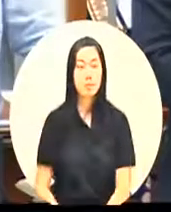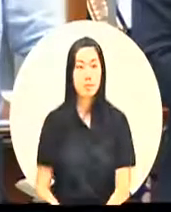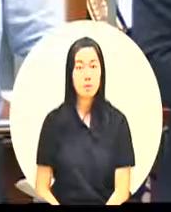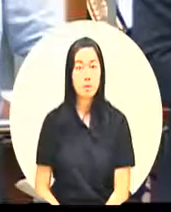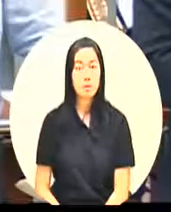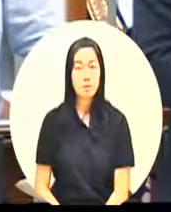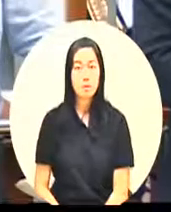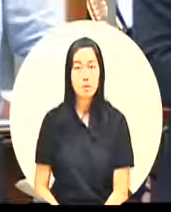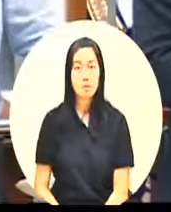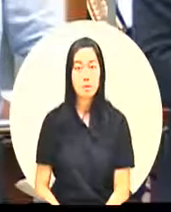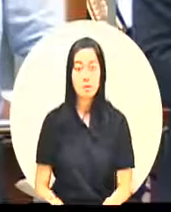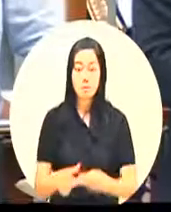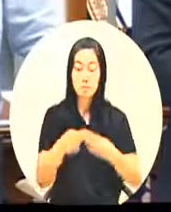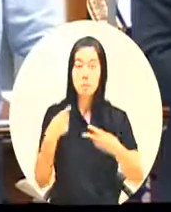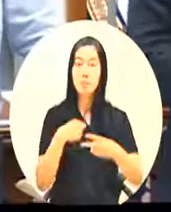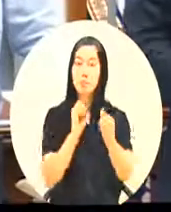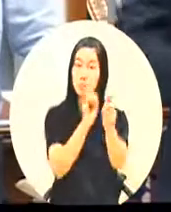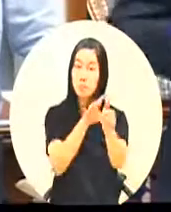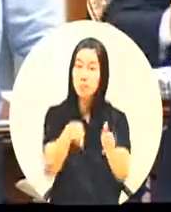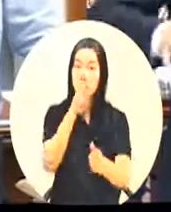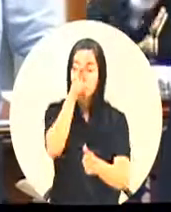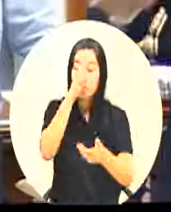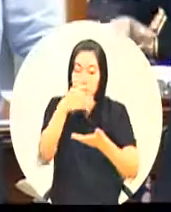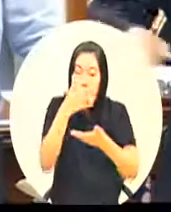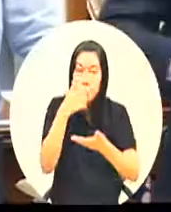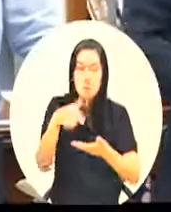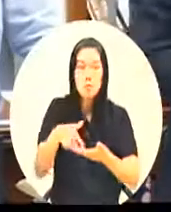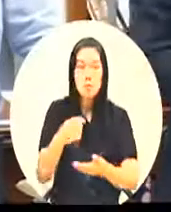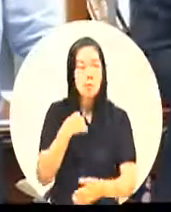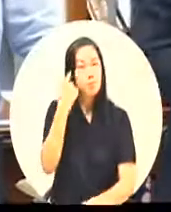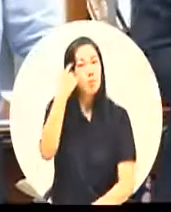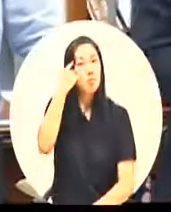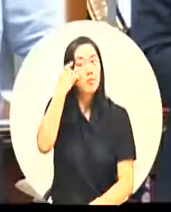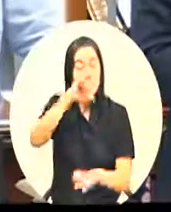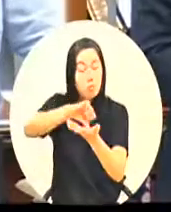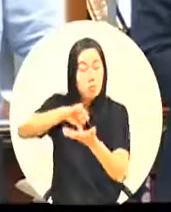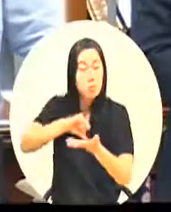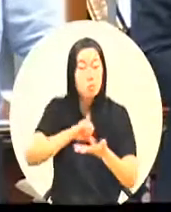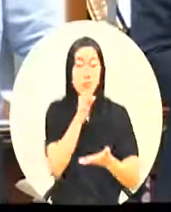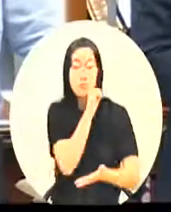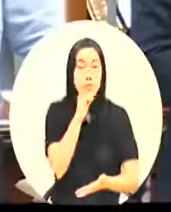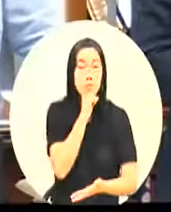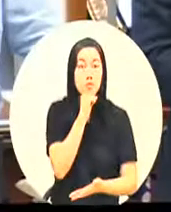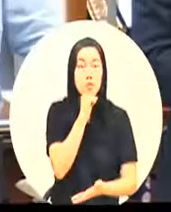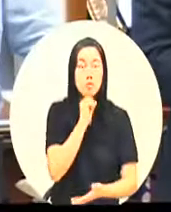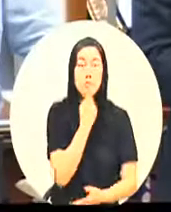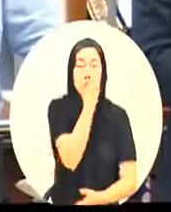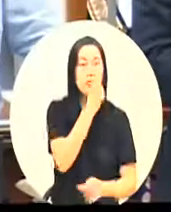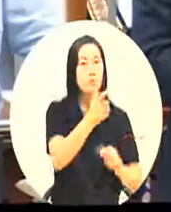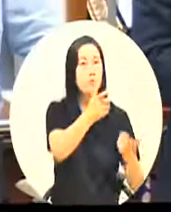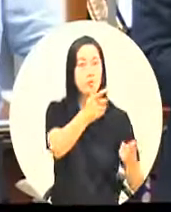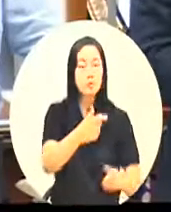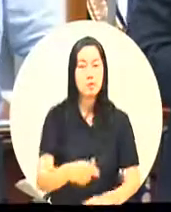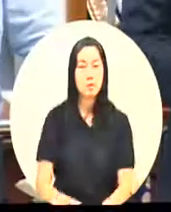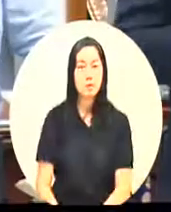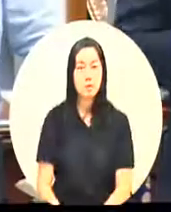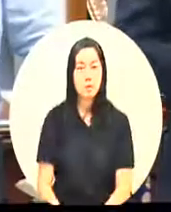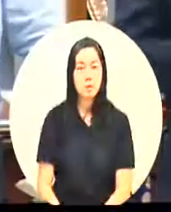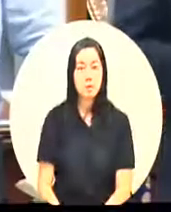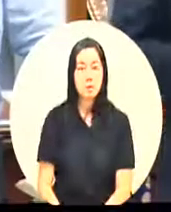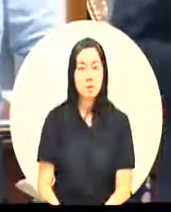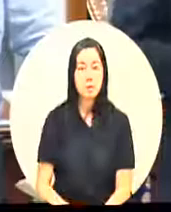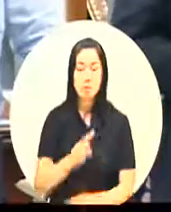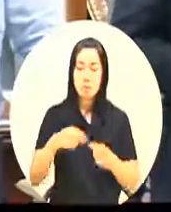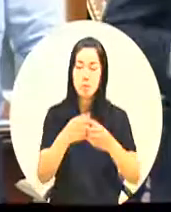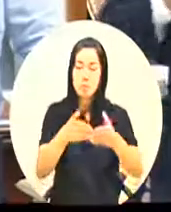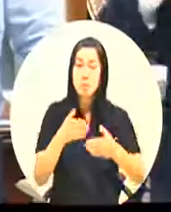告的。今天所谓的营养午餐，不是只是说我想种出营养村就好，我想一个食农教育应该不只是这样子。那我们应该要